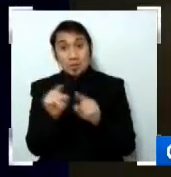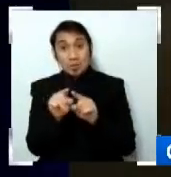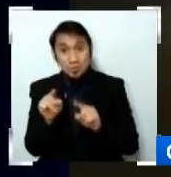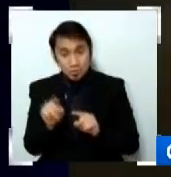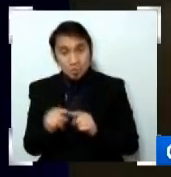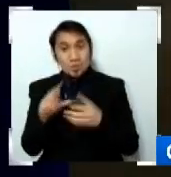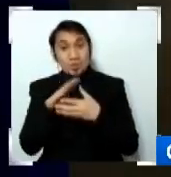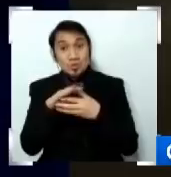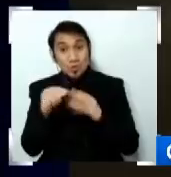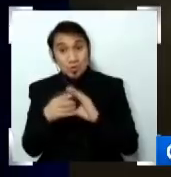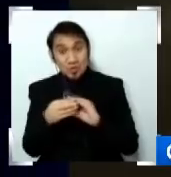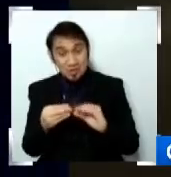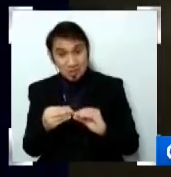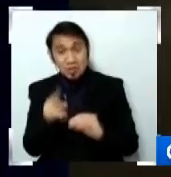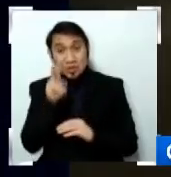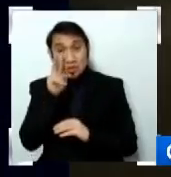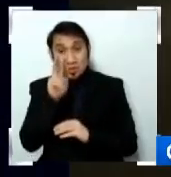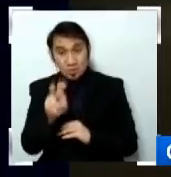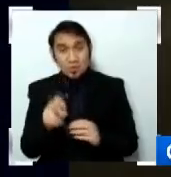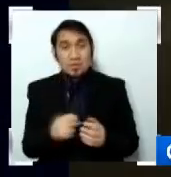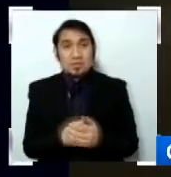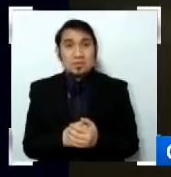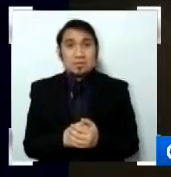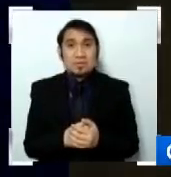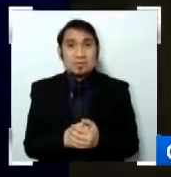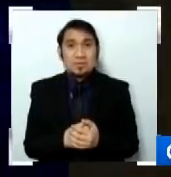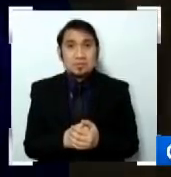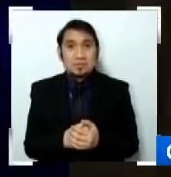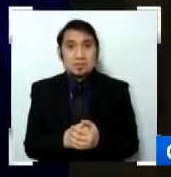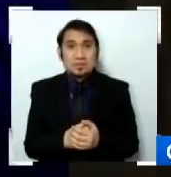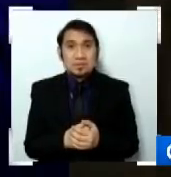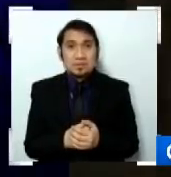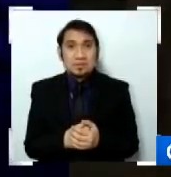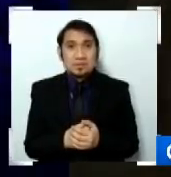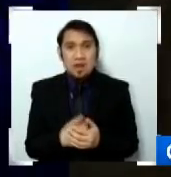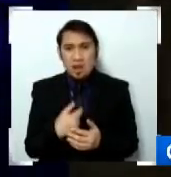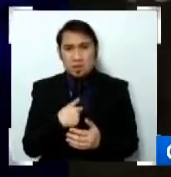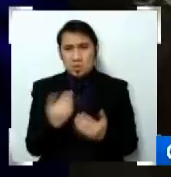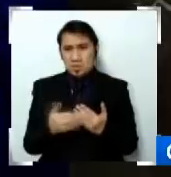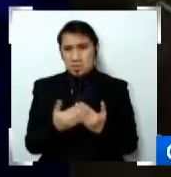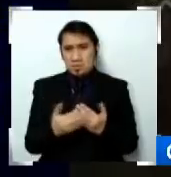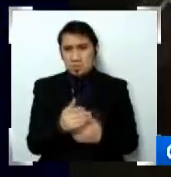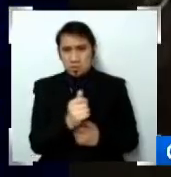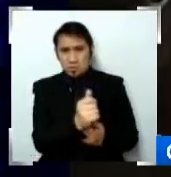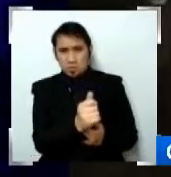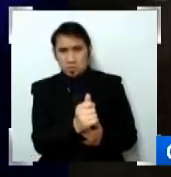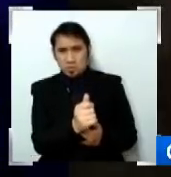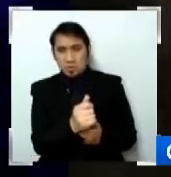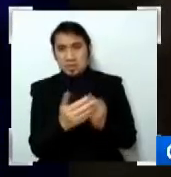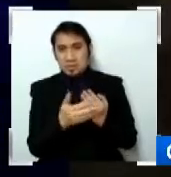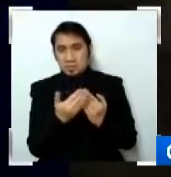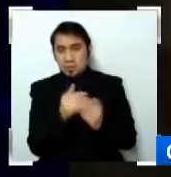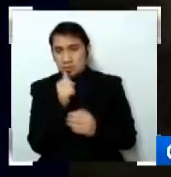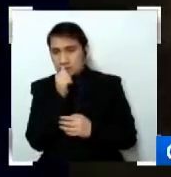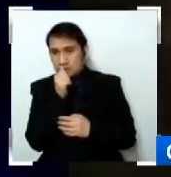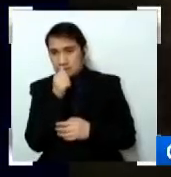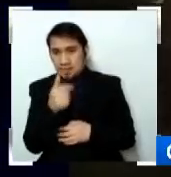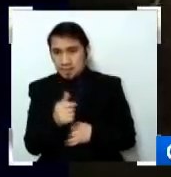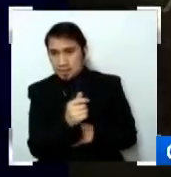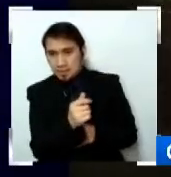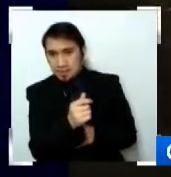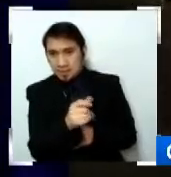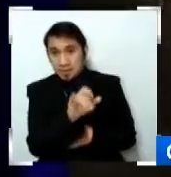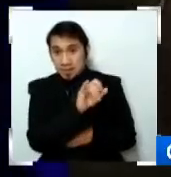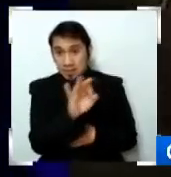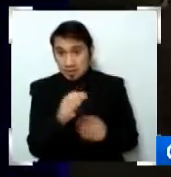eyewitness. Naglakas ang loob na lang po ako pasimple ng video para kung sakali nga anong at mangyari doon sa tao